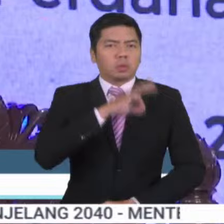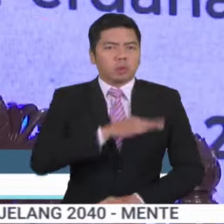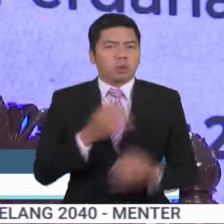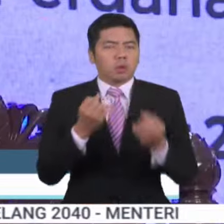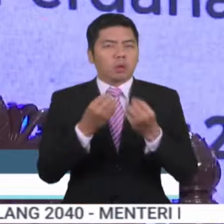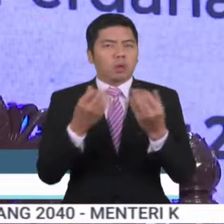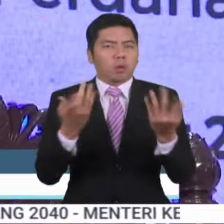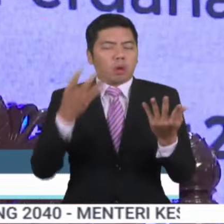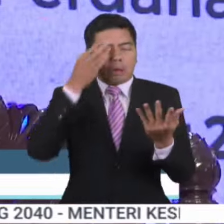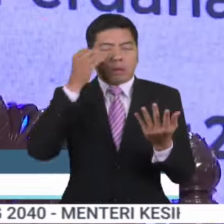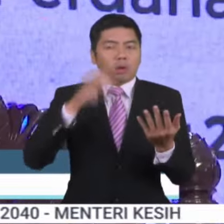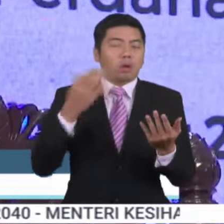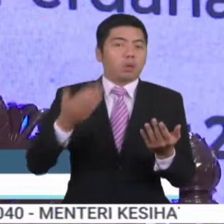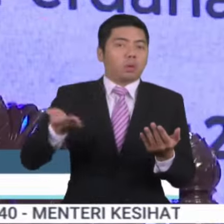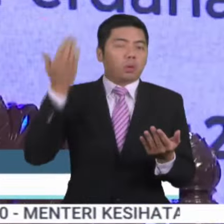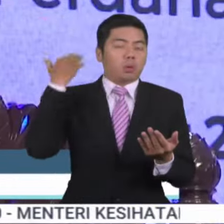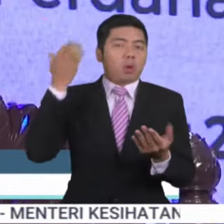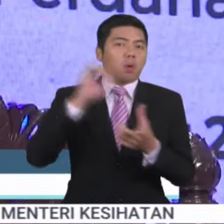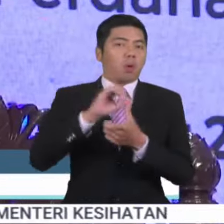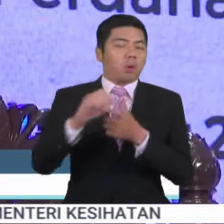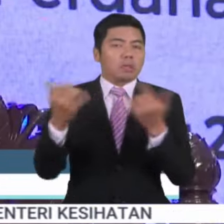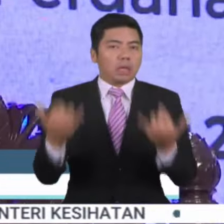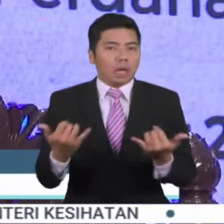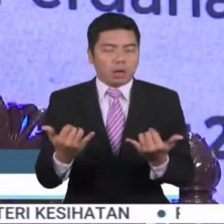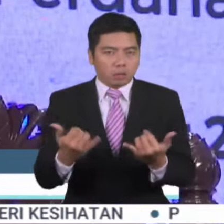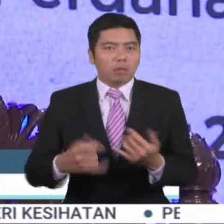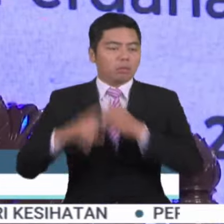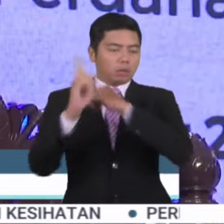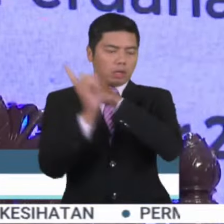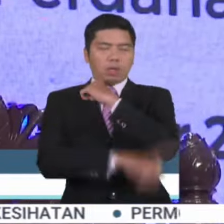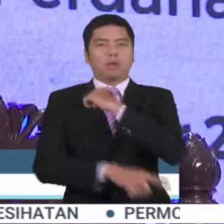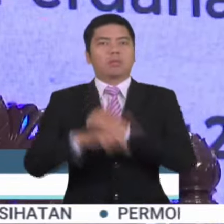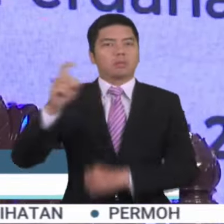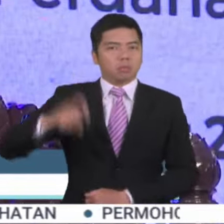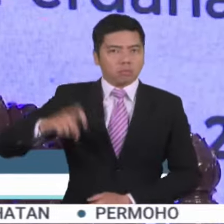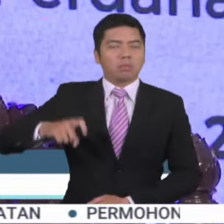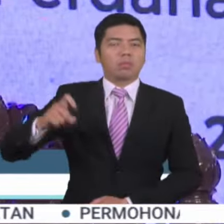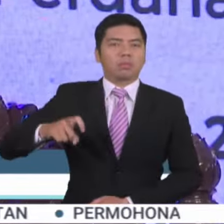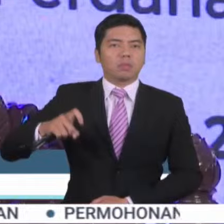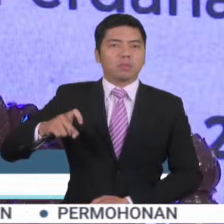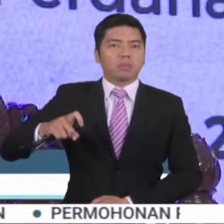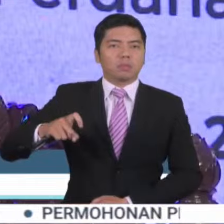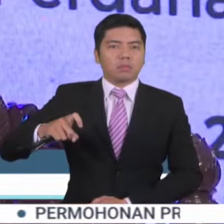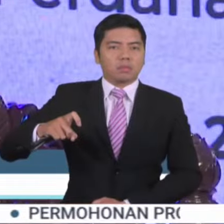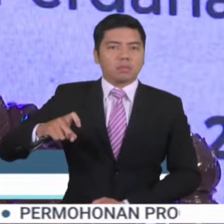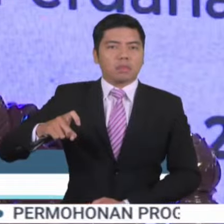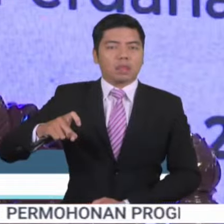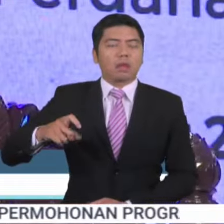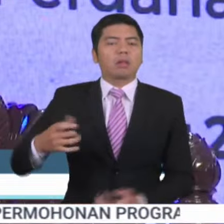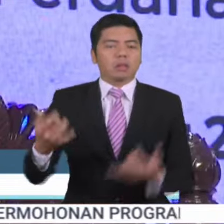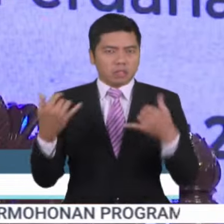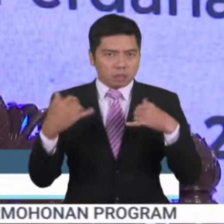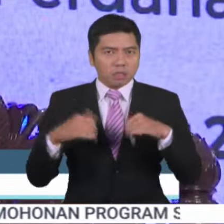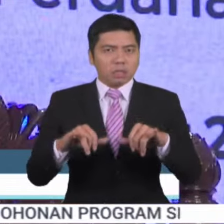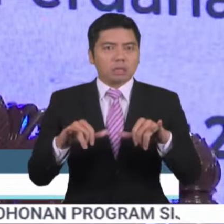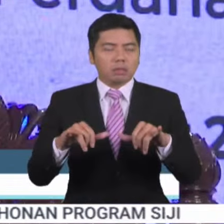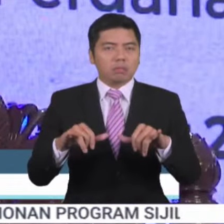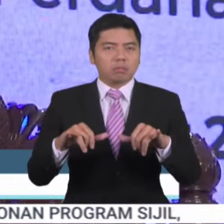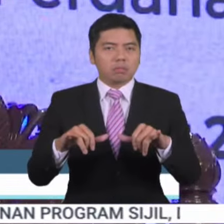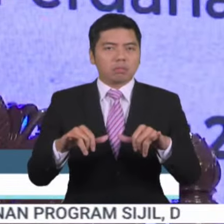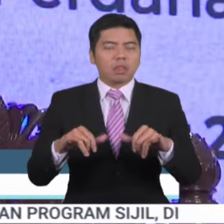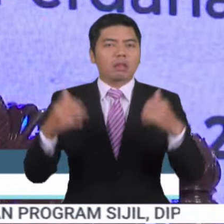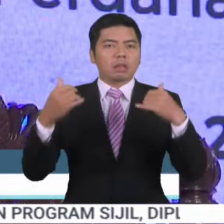atau sekarang, tindakan harus diambil. Ya. Ini masih juga